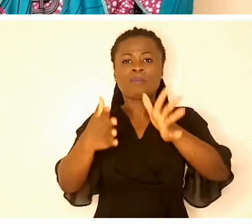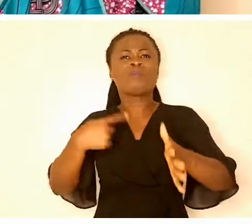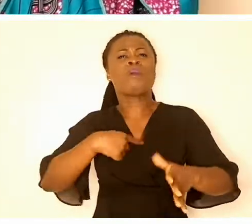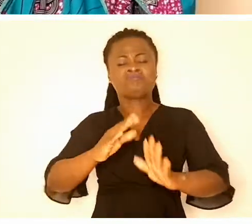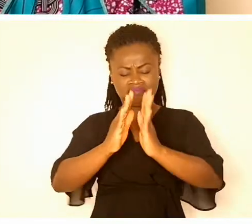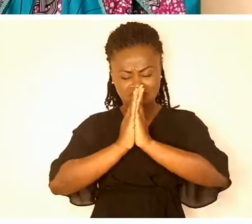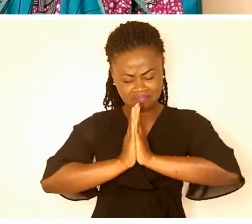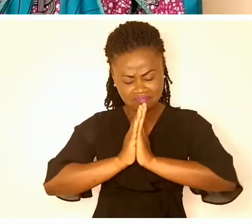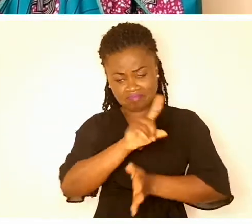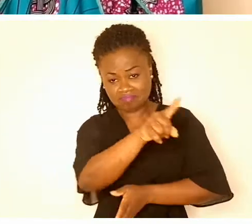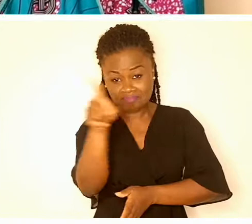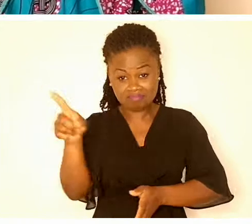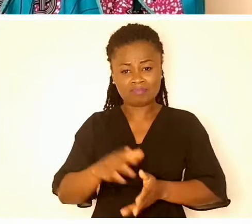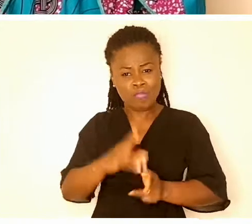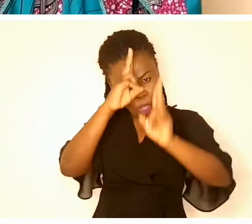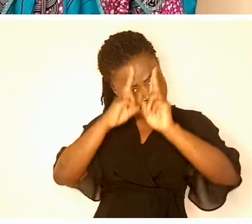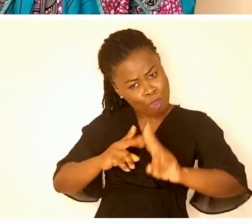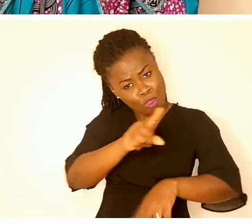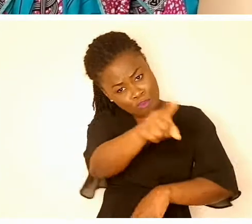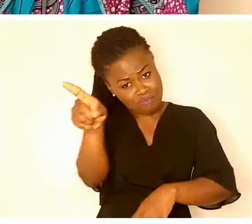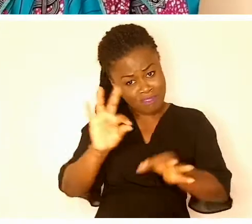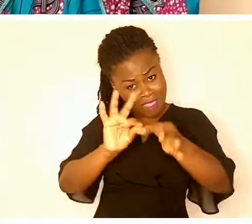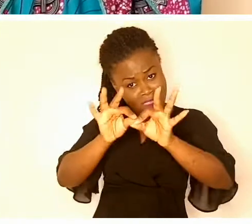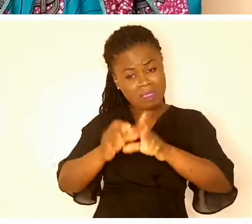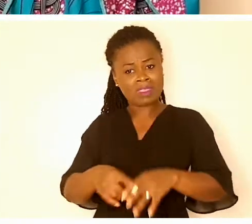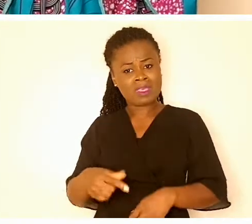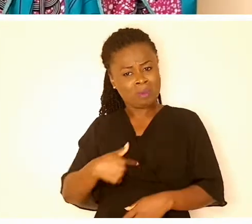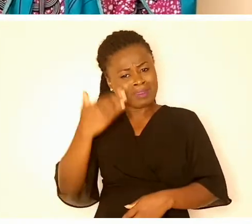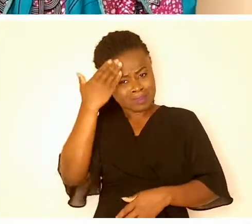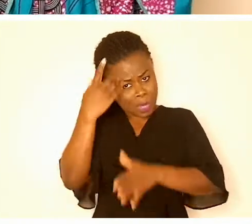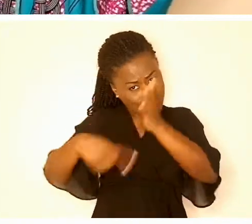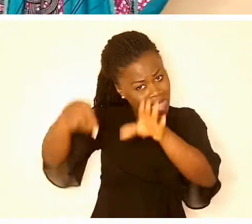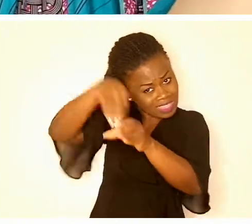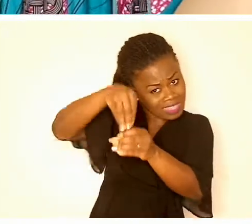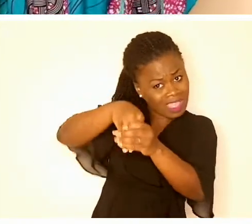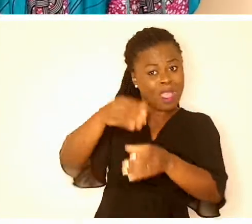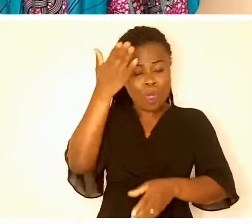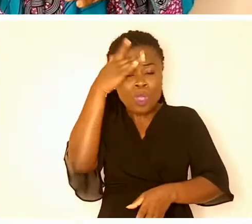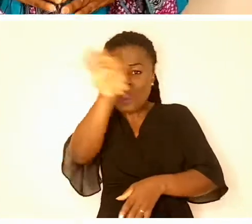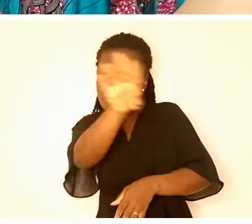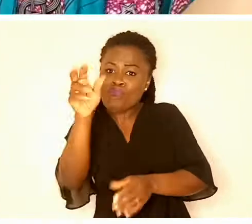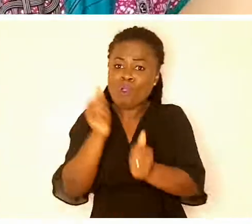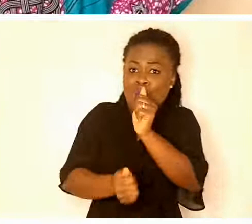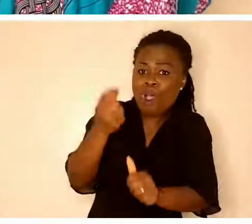mes hommages. Je sais de quoi je parle et je suis bien placée pour connaître vos